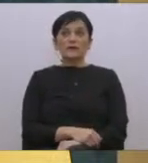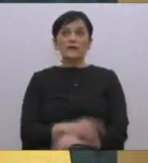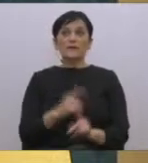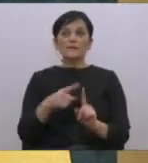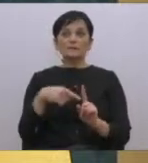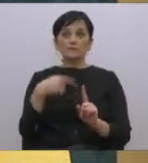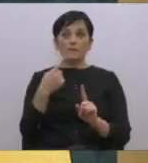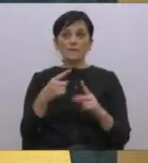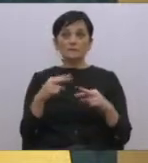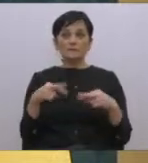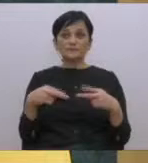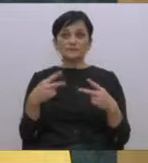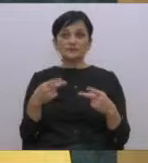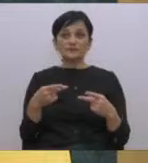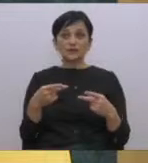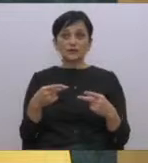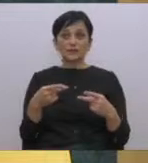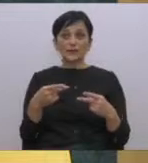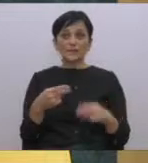შემდეგი ცვლილება